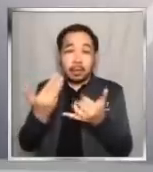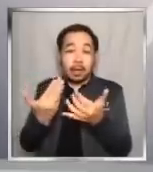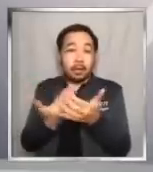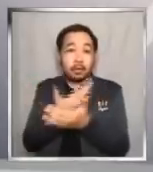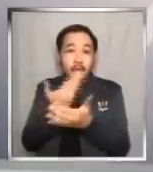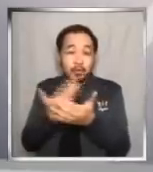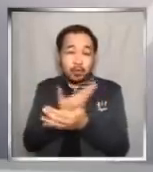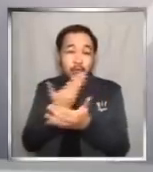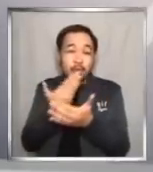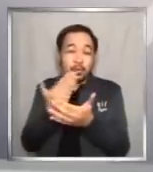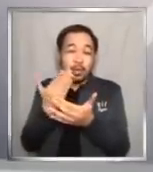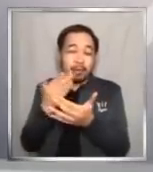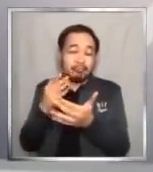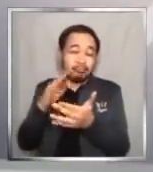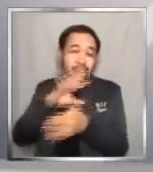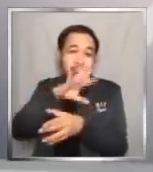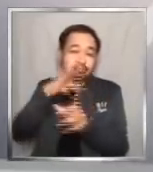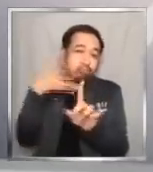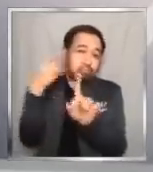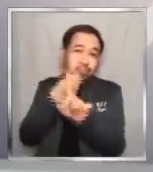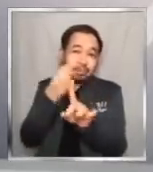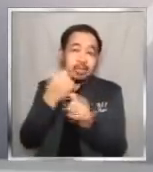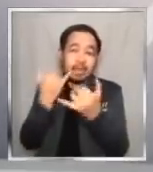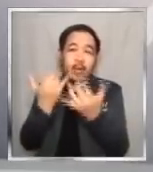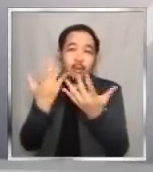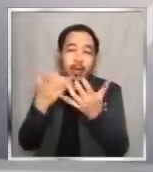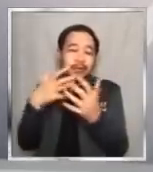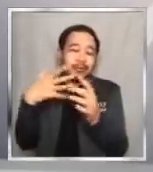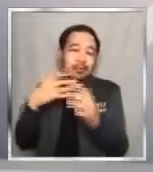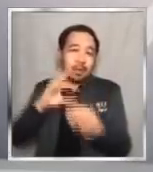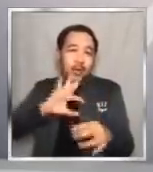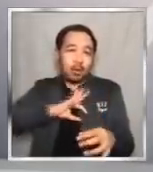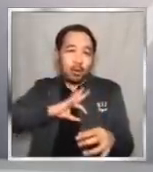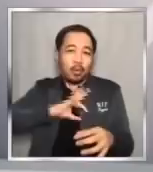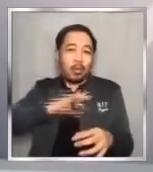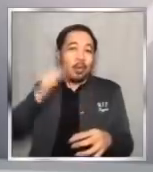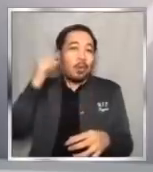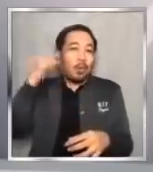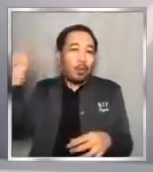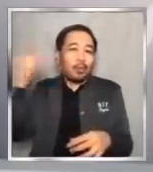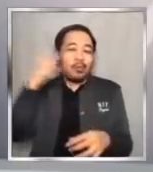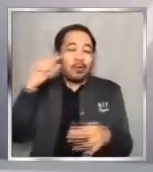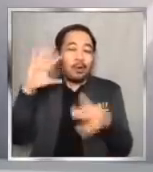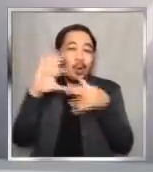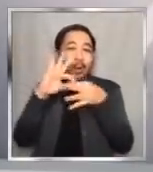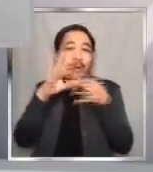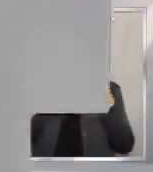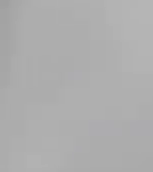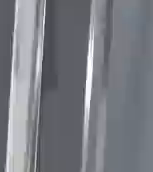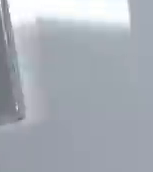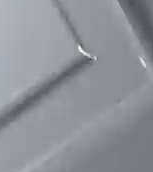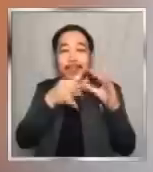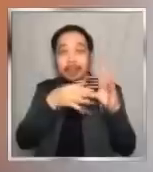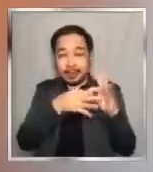landas para sa inaasam na ginto sa Olympics. Maki-time out muna tayo kay Chino